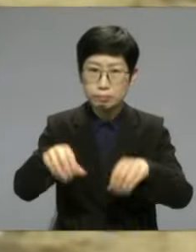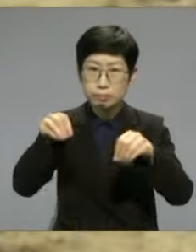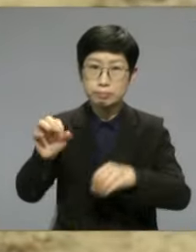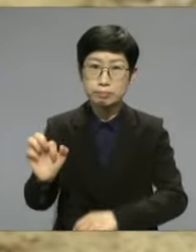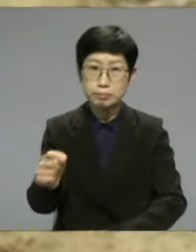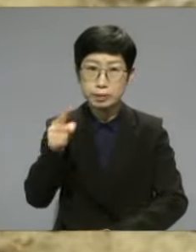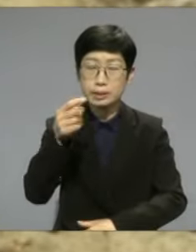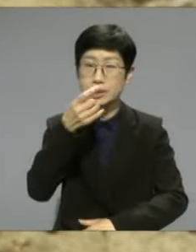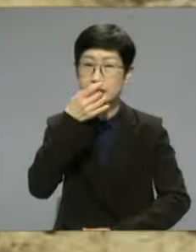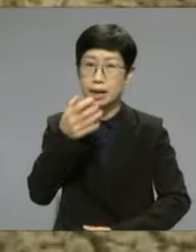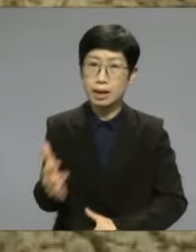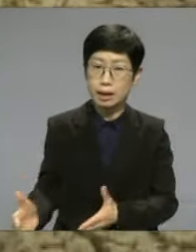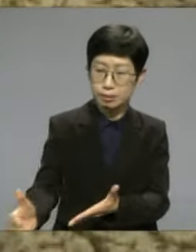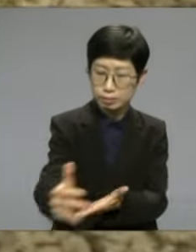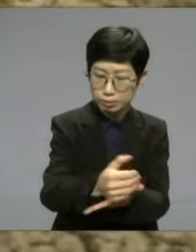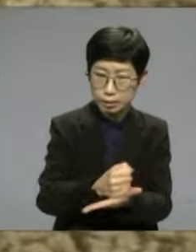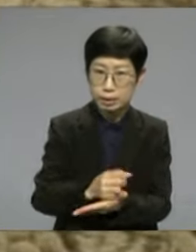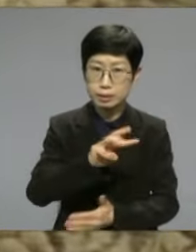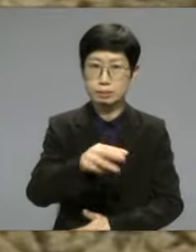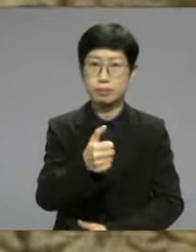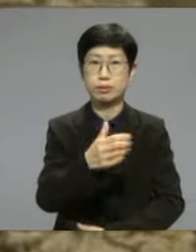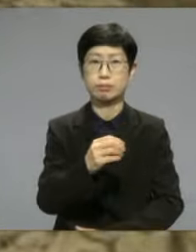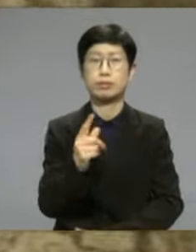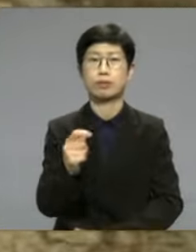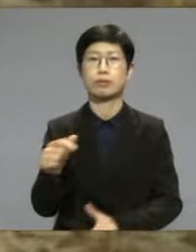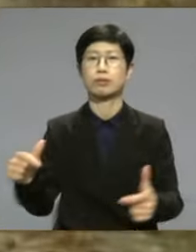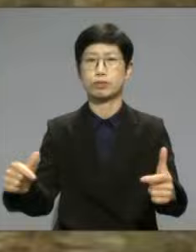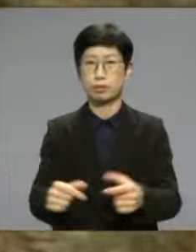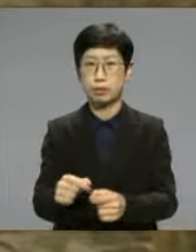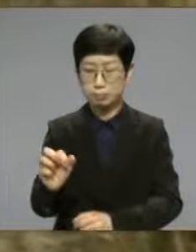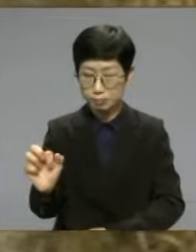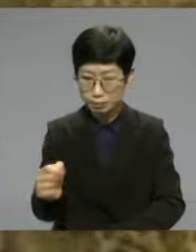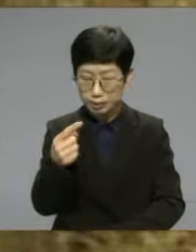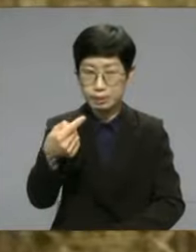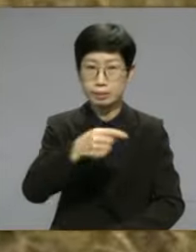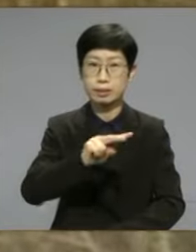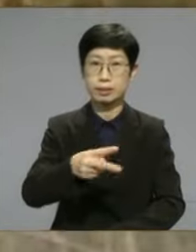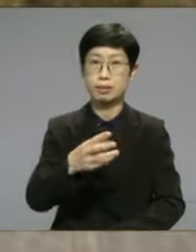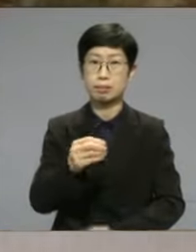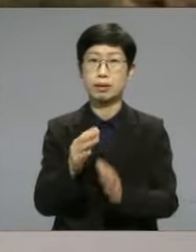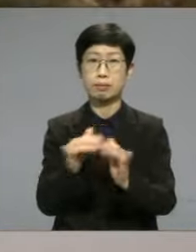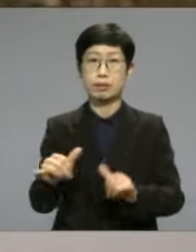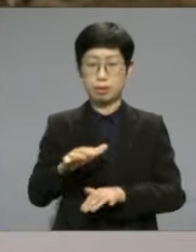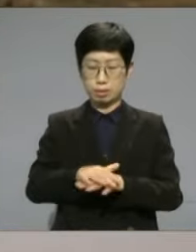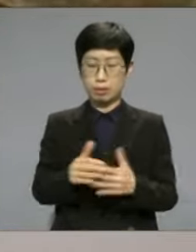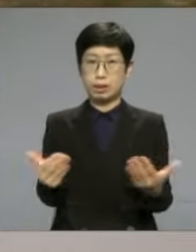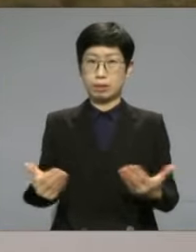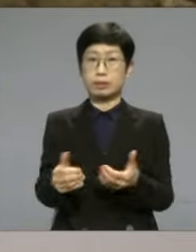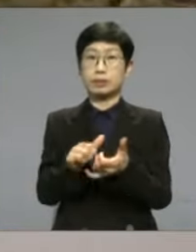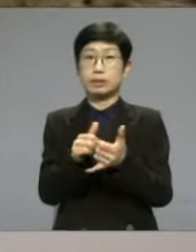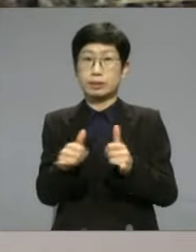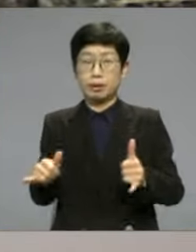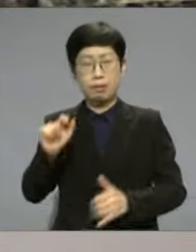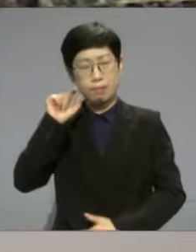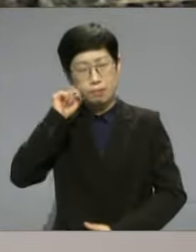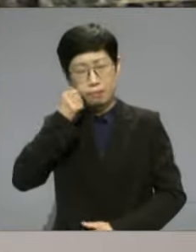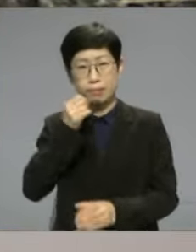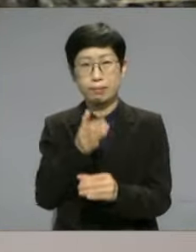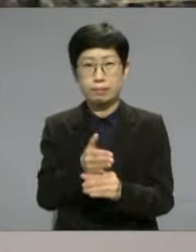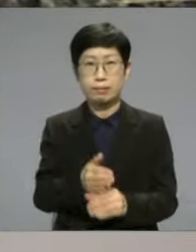쌀 생산량이 350만 톤 감소하고 이로 인해 1,200만 명에 달하는 농부 들도 어려움을 겪고